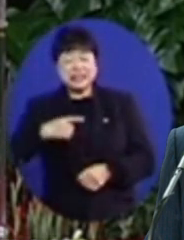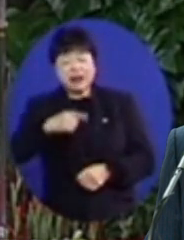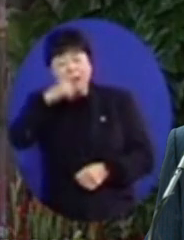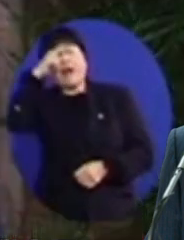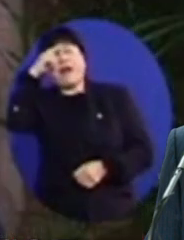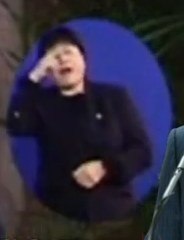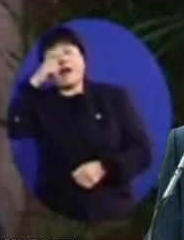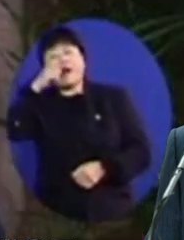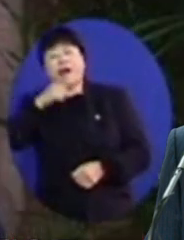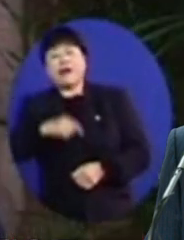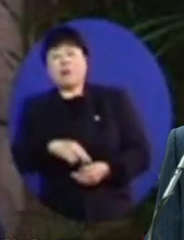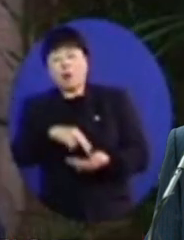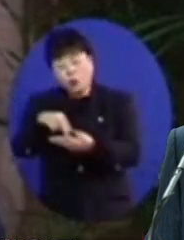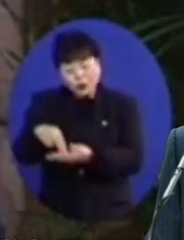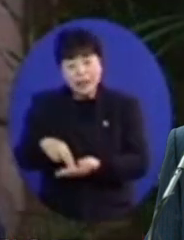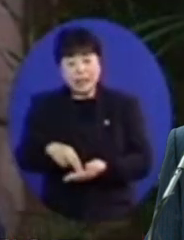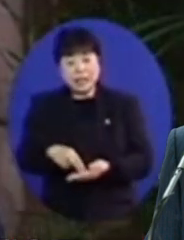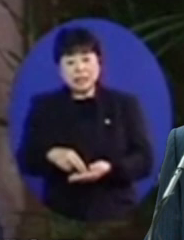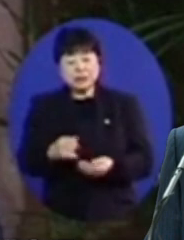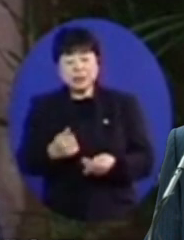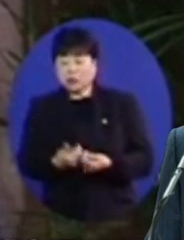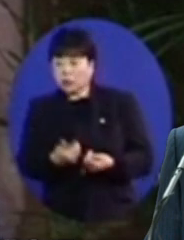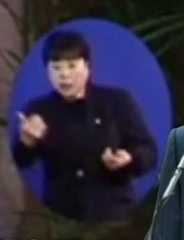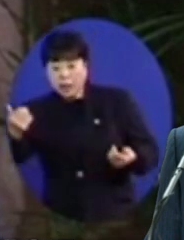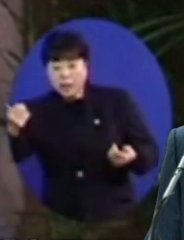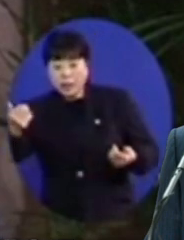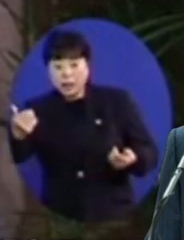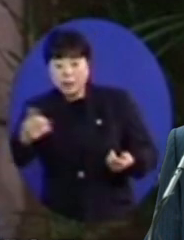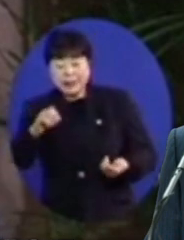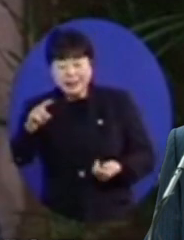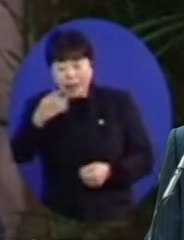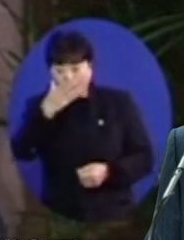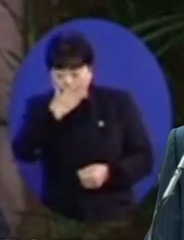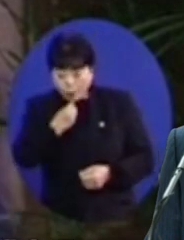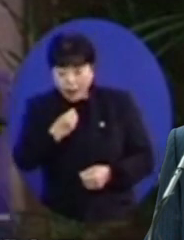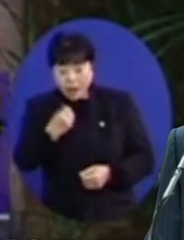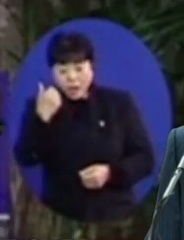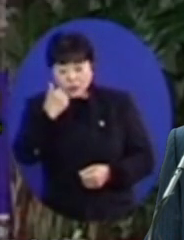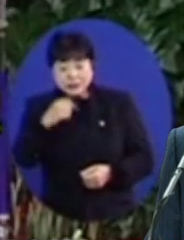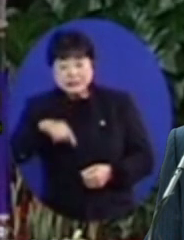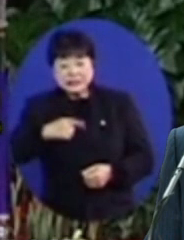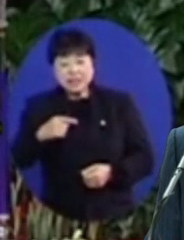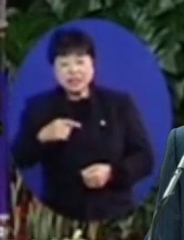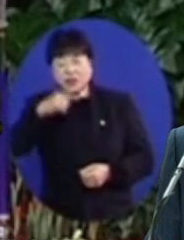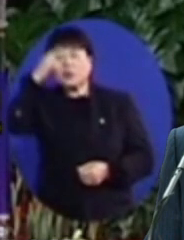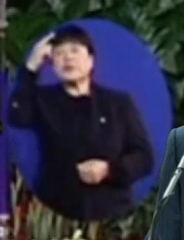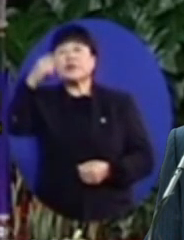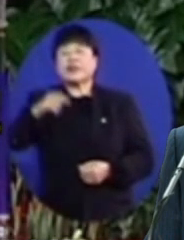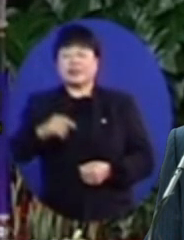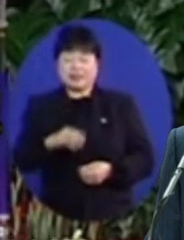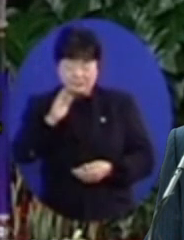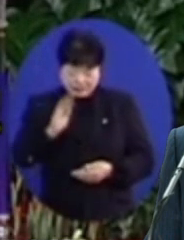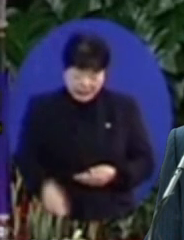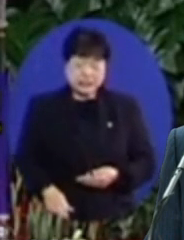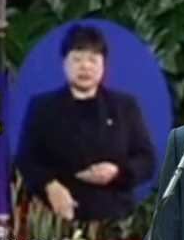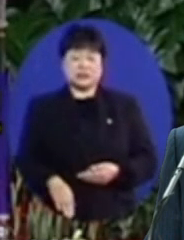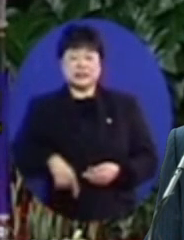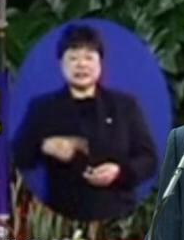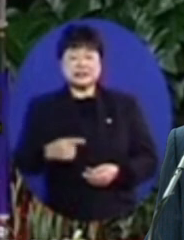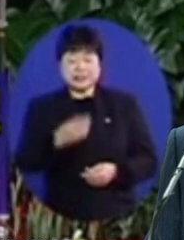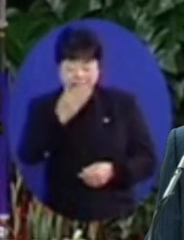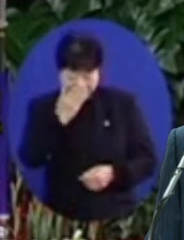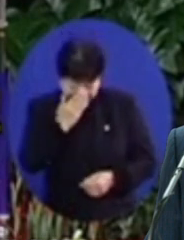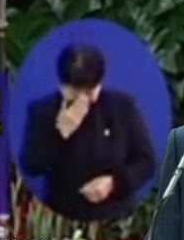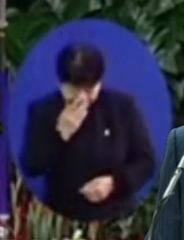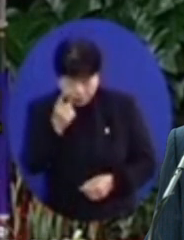사람들이 기피하기 때문에 열심히 마태복음 23장 12절에 누구든지 자기를 높이는 자는 낮아지고 누구든지 자기를